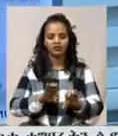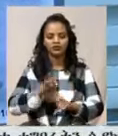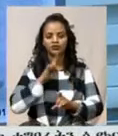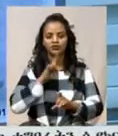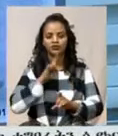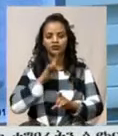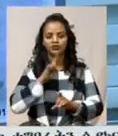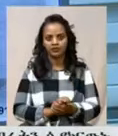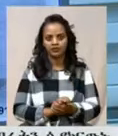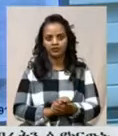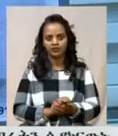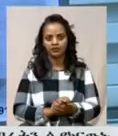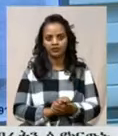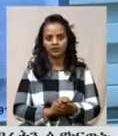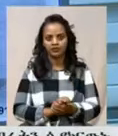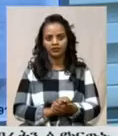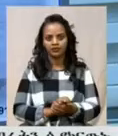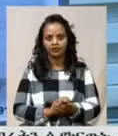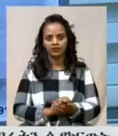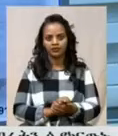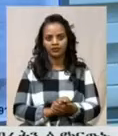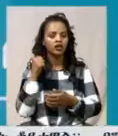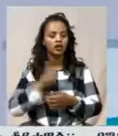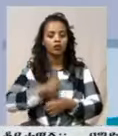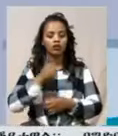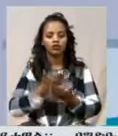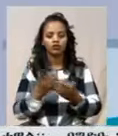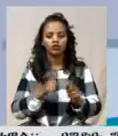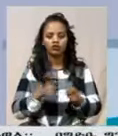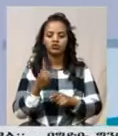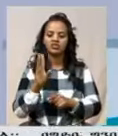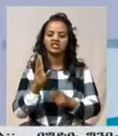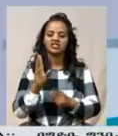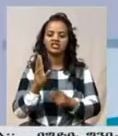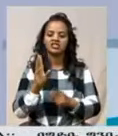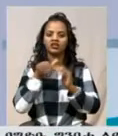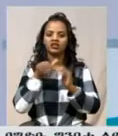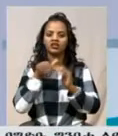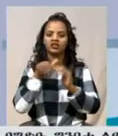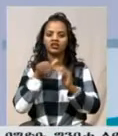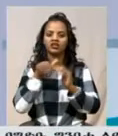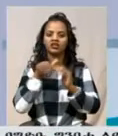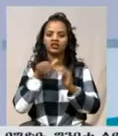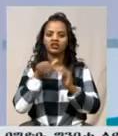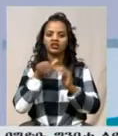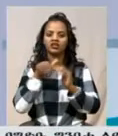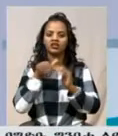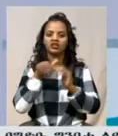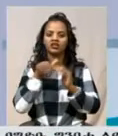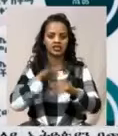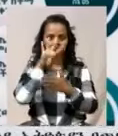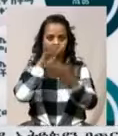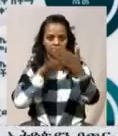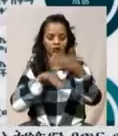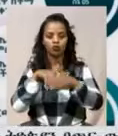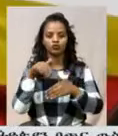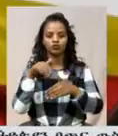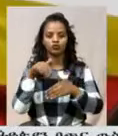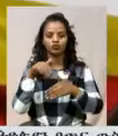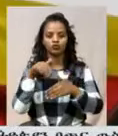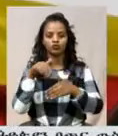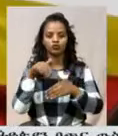ይገኛሉ። በፖለቲካው መስክ የሚነሳው ሌላው አንኳር ጉዳይ ደግሞ 6ኛው ጠቅላላ ሀገራዊ ምርጫ ነው። ምርጫው ጊዜ ሰሌዳ ወጥቶለት